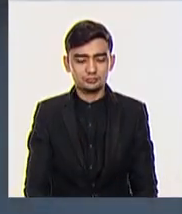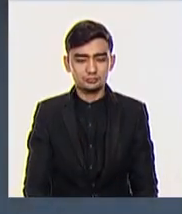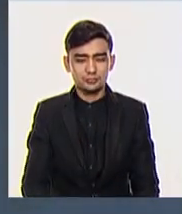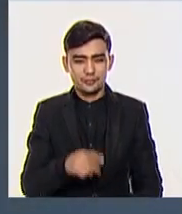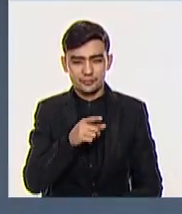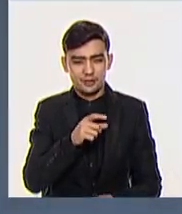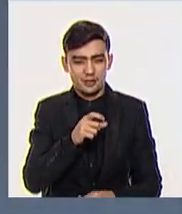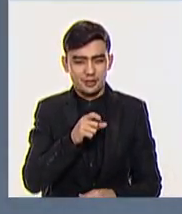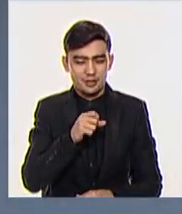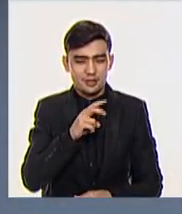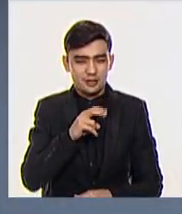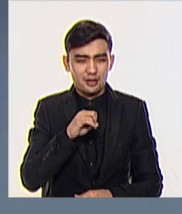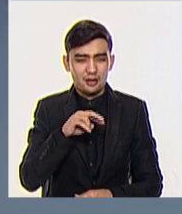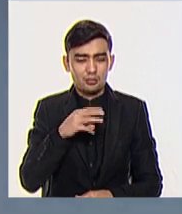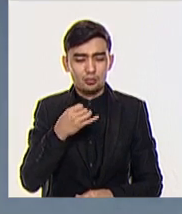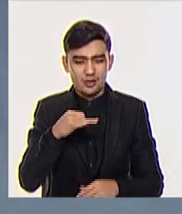«Мунай».